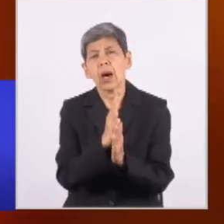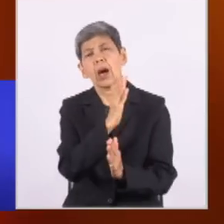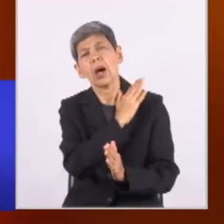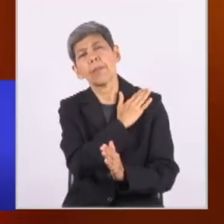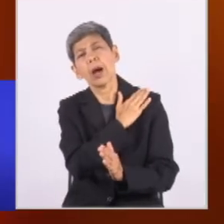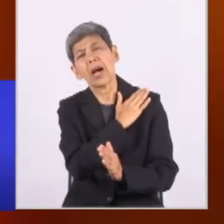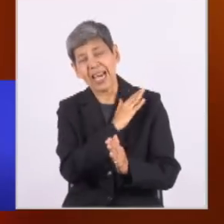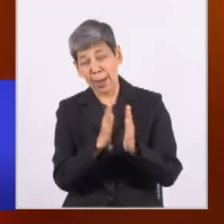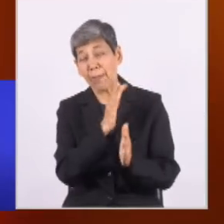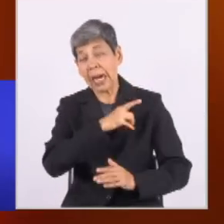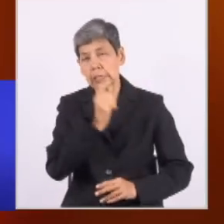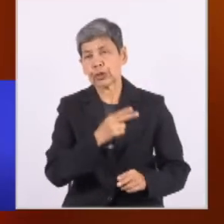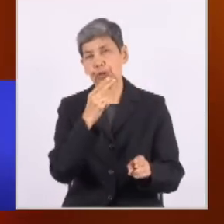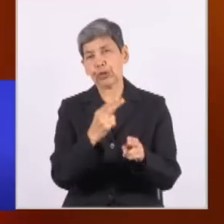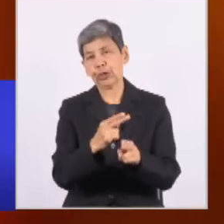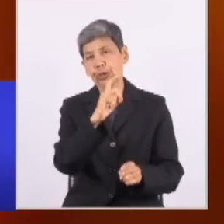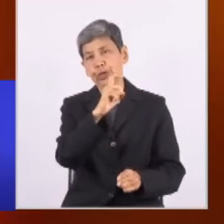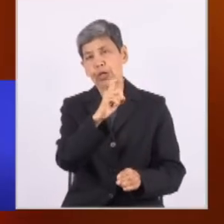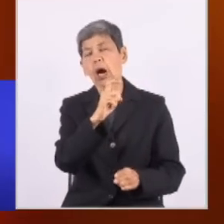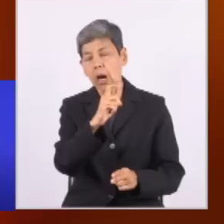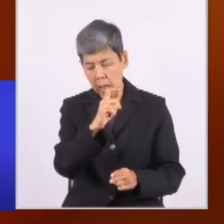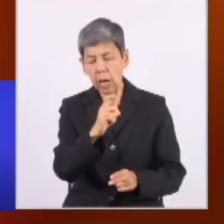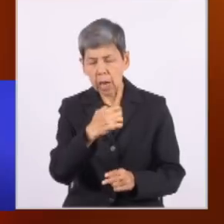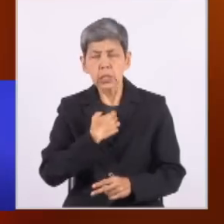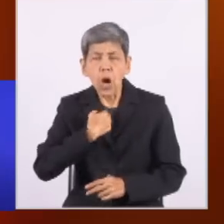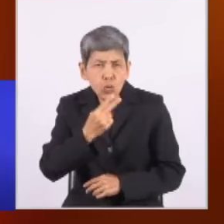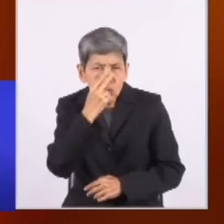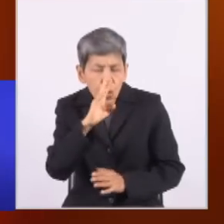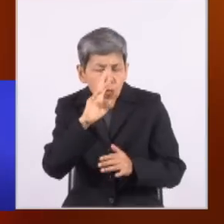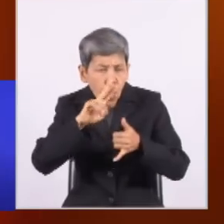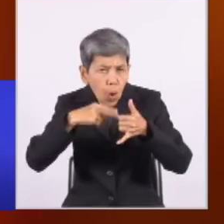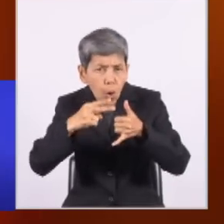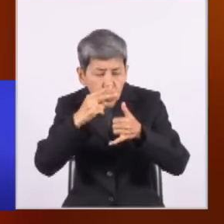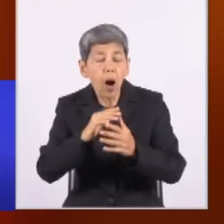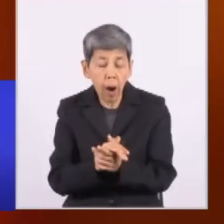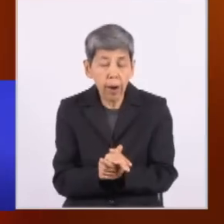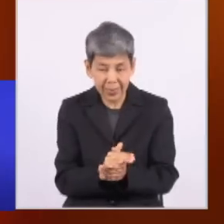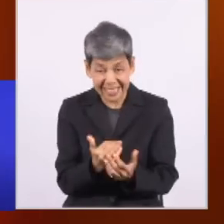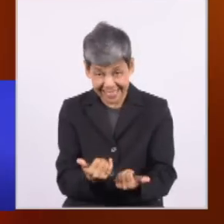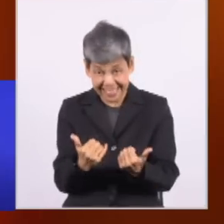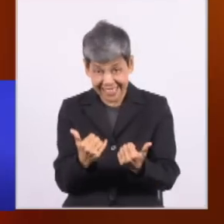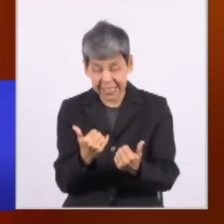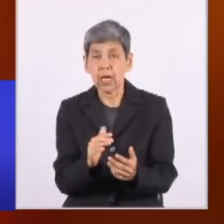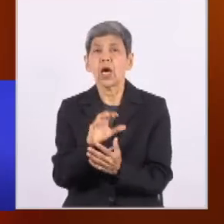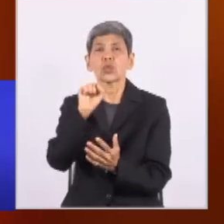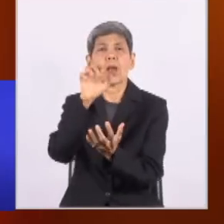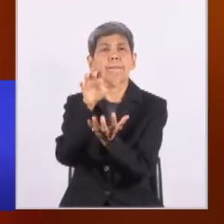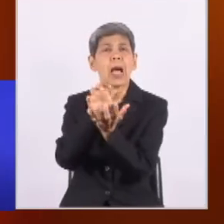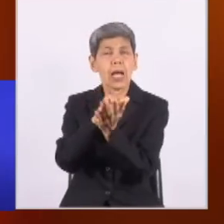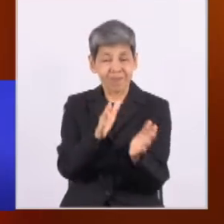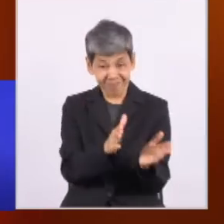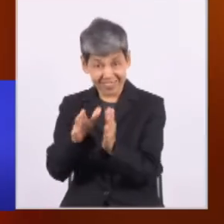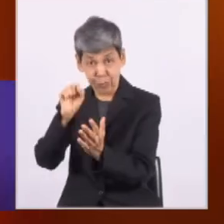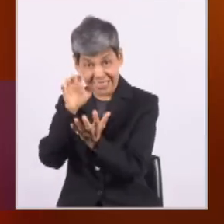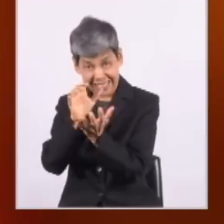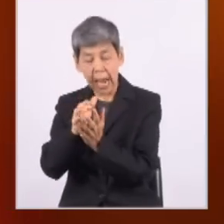เป็นพระจริงๆเนี่ยก็เสียหายไปหมดว่าอย่างนั้นเอออยากจะให้ตรวจสอบหน่อยทีนี้นะครับที่จังหวัดสมุทรปราการอีกที่นึงนะมี